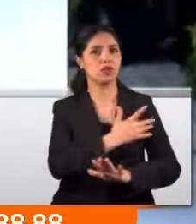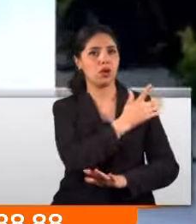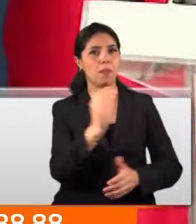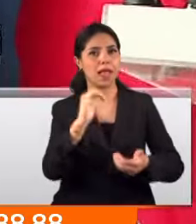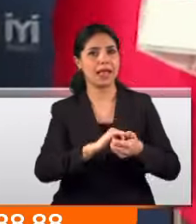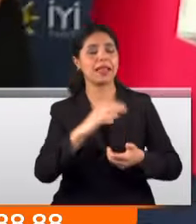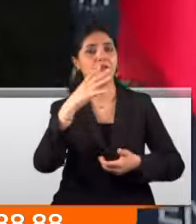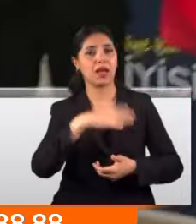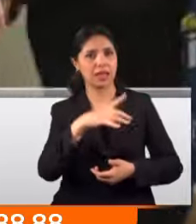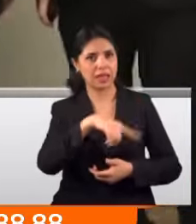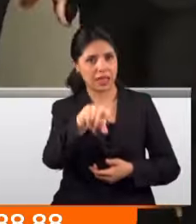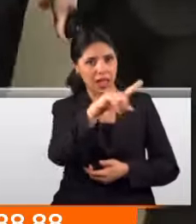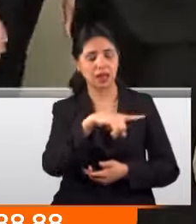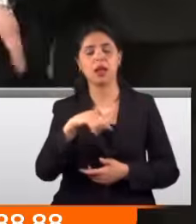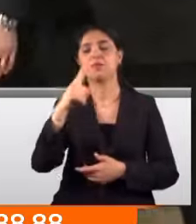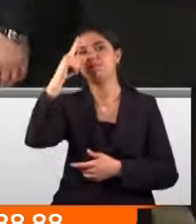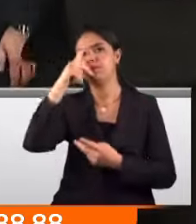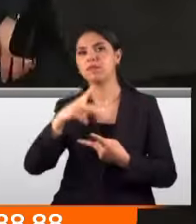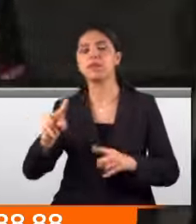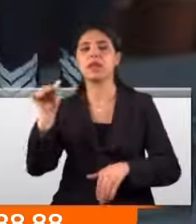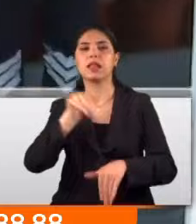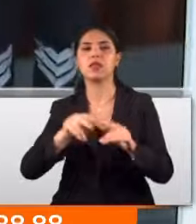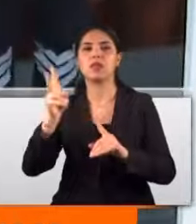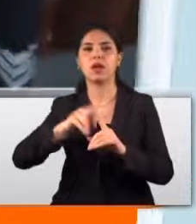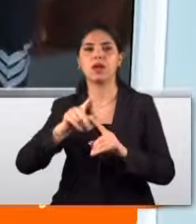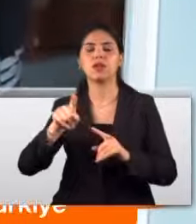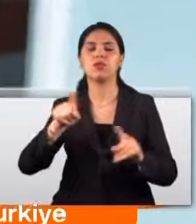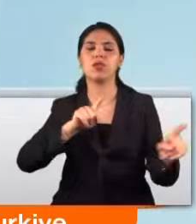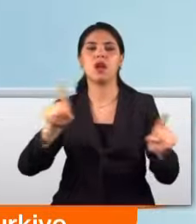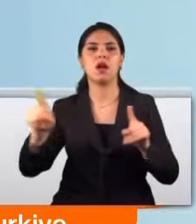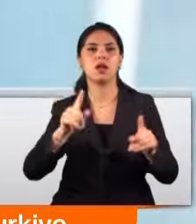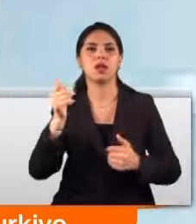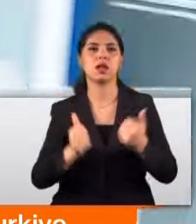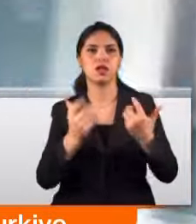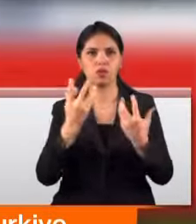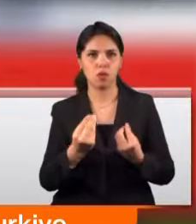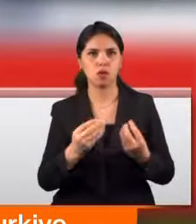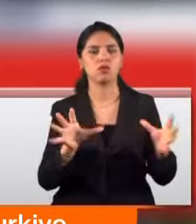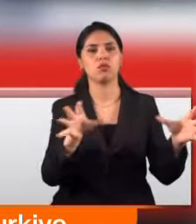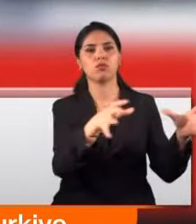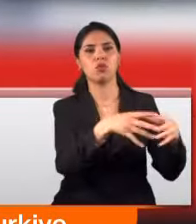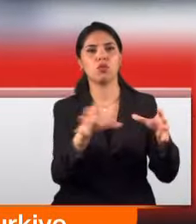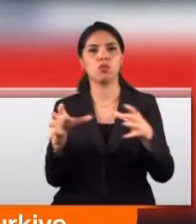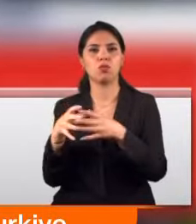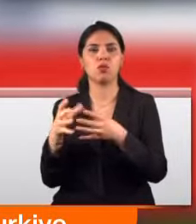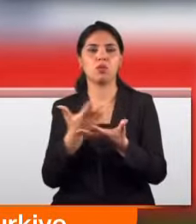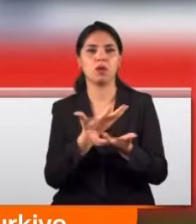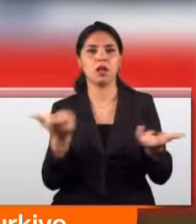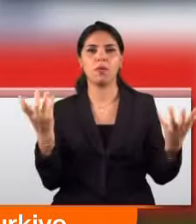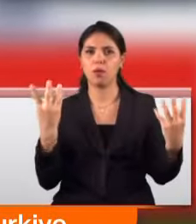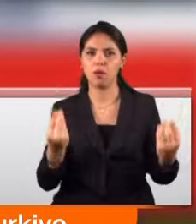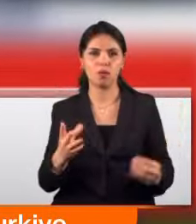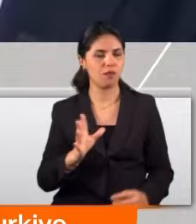ittifakı savunanlarla Hür ve Müstakilciler arasında da yarış yaşanacak. Saflar sıklaşıyor. Hiç değilse iki büyük şehir